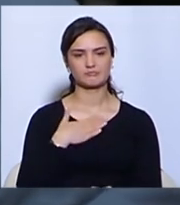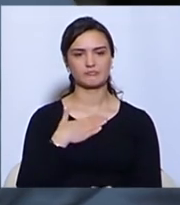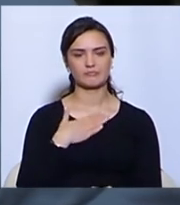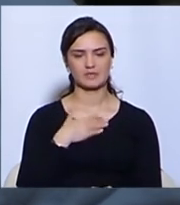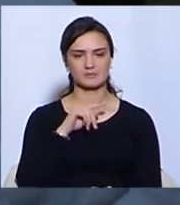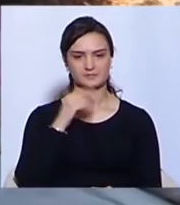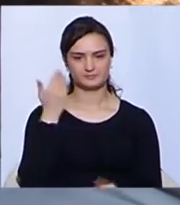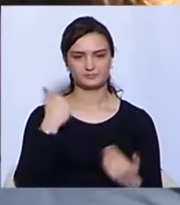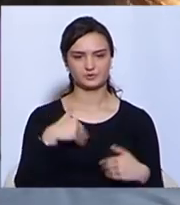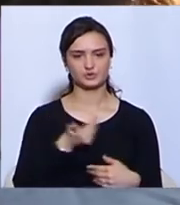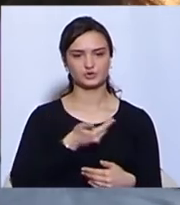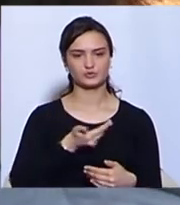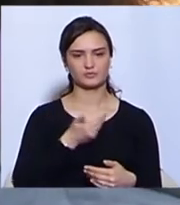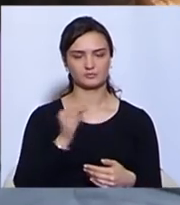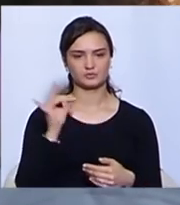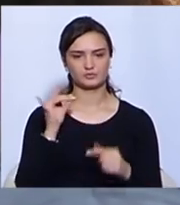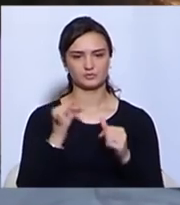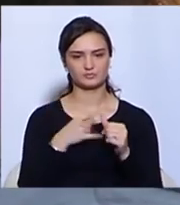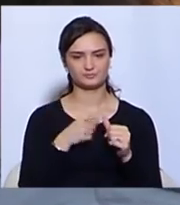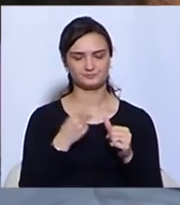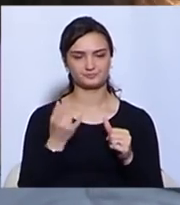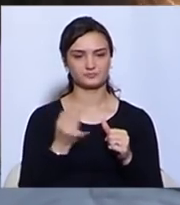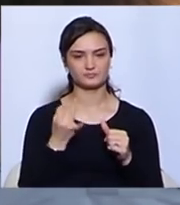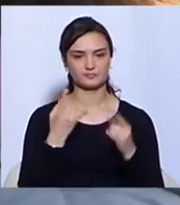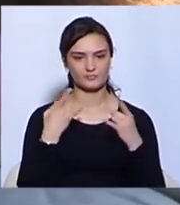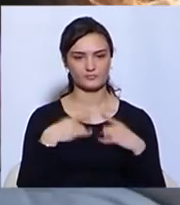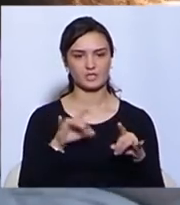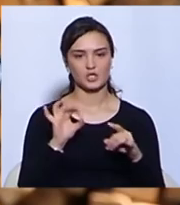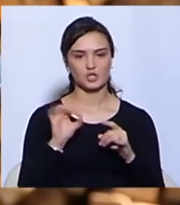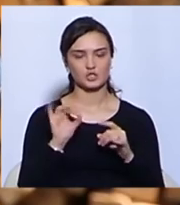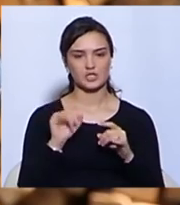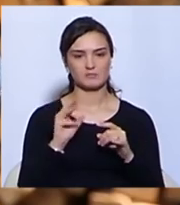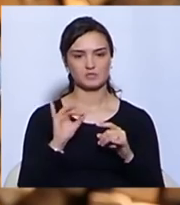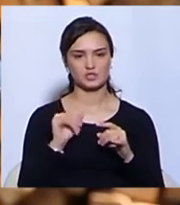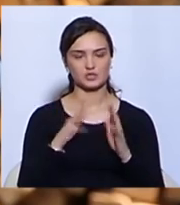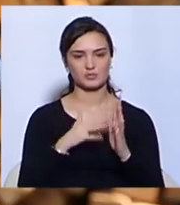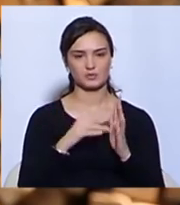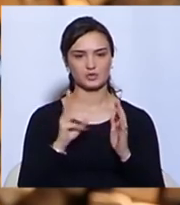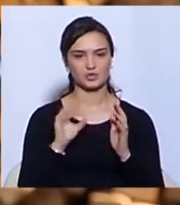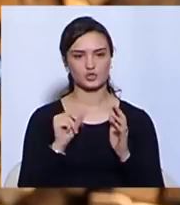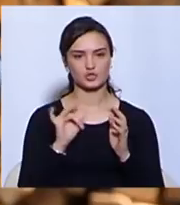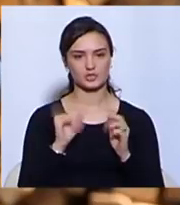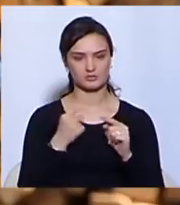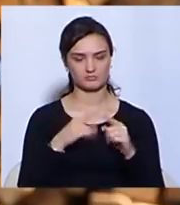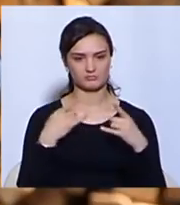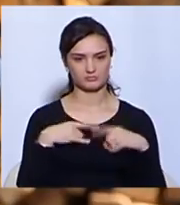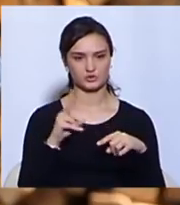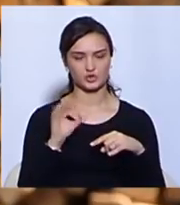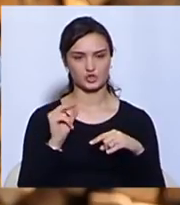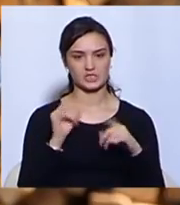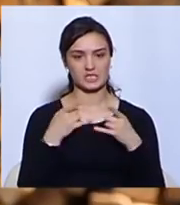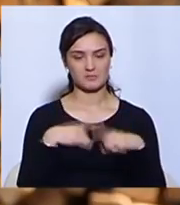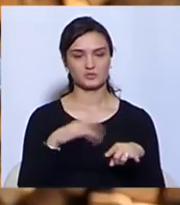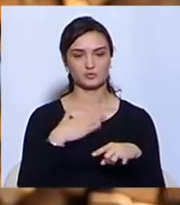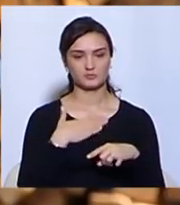ბიოგრაფიაში არის ერთი ძალიან საინტერესო წინადადება. დაიბადა ოჩამჩირის რაიონ სოფელ კოჩარაში. და ეს კოჩარაში